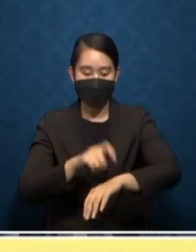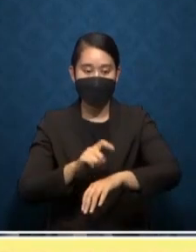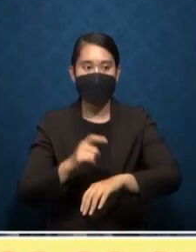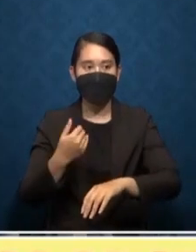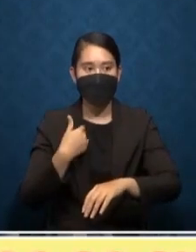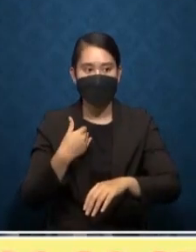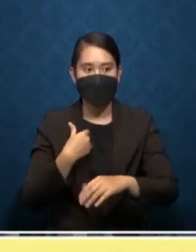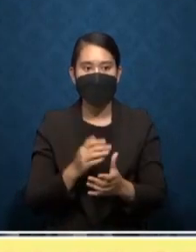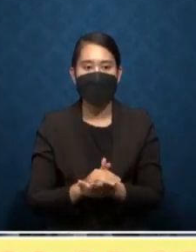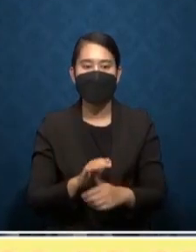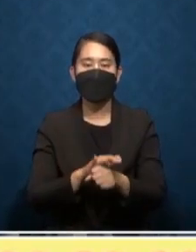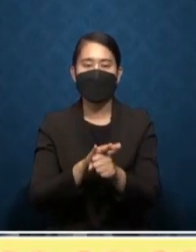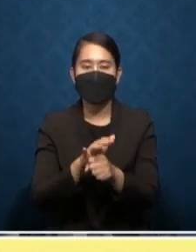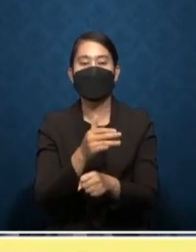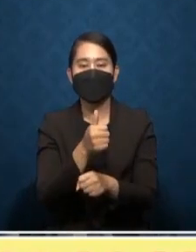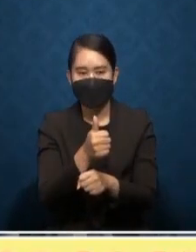ขอ